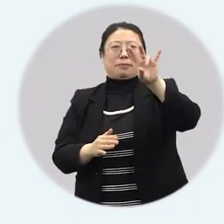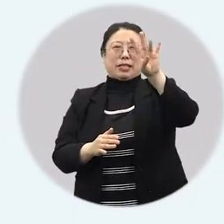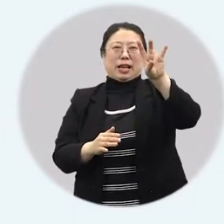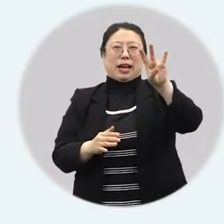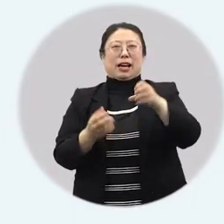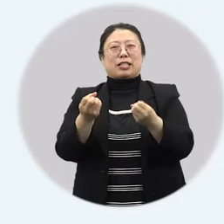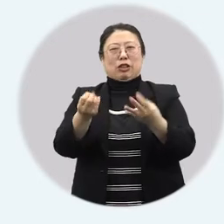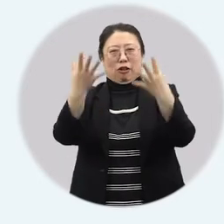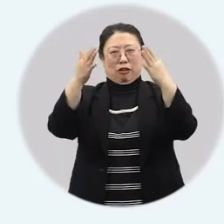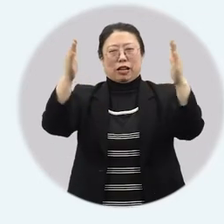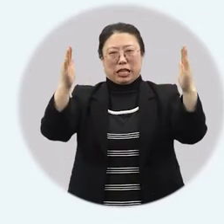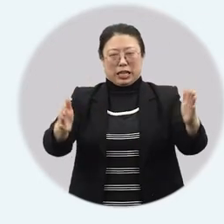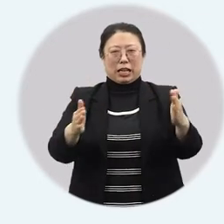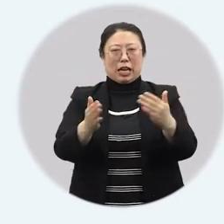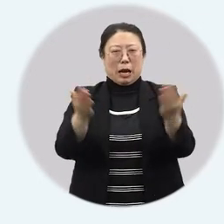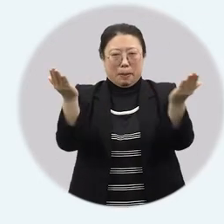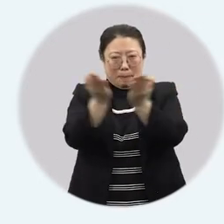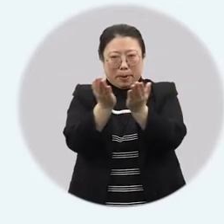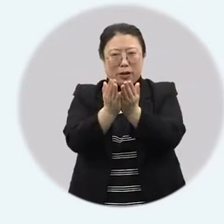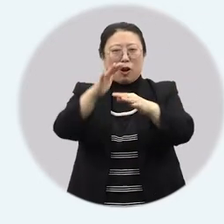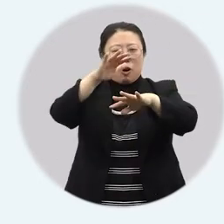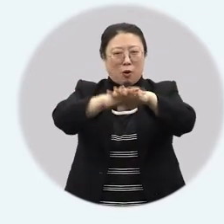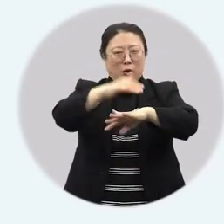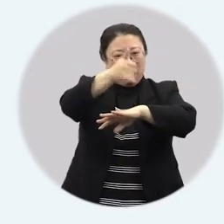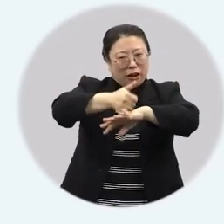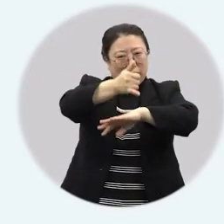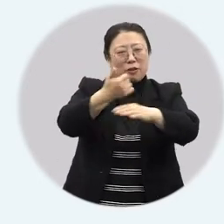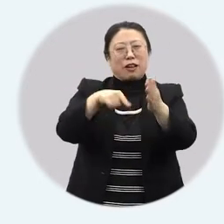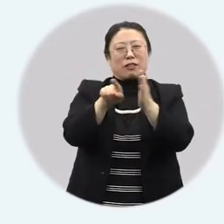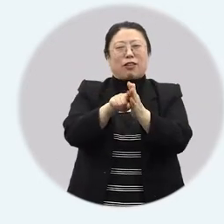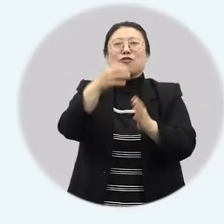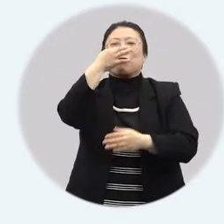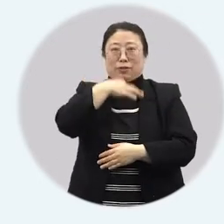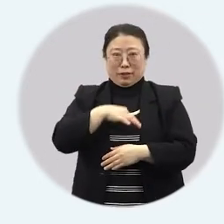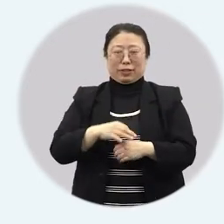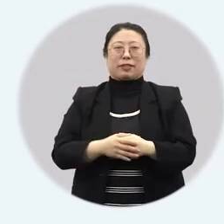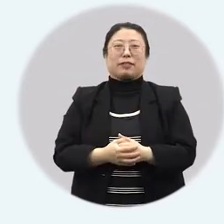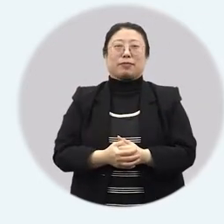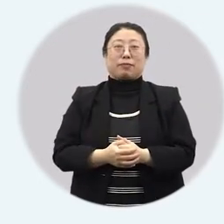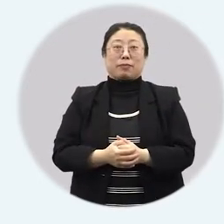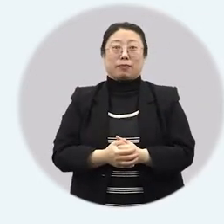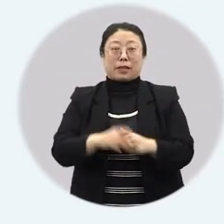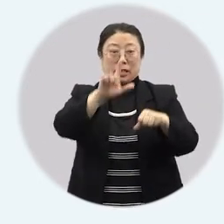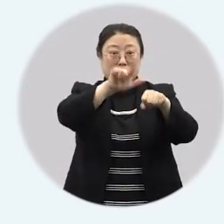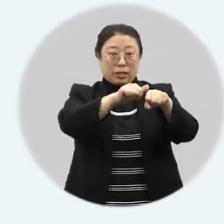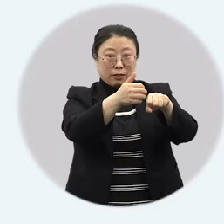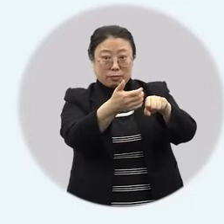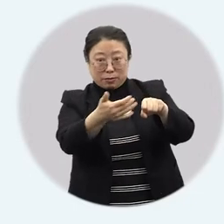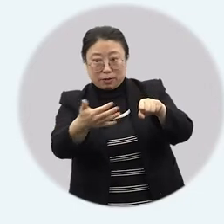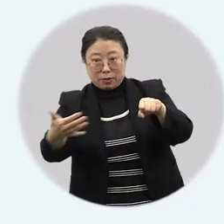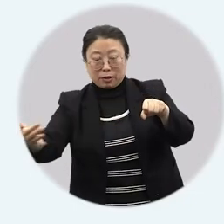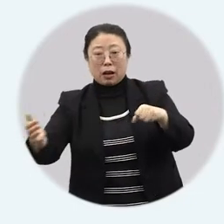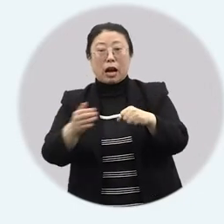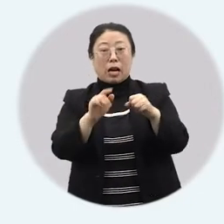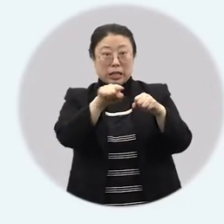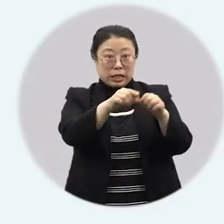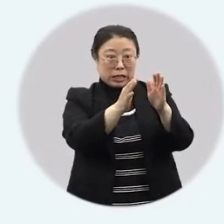사회였던만큼 24절기 등에 맞추어 농사를 짓기 위해서 이것이 매우 유용하게 사용되었죠